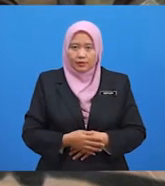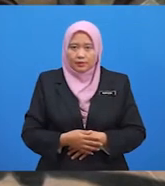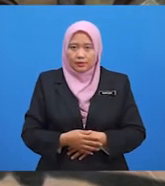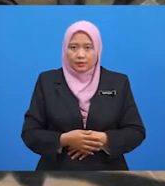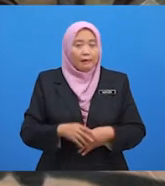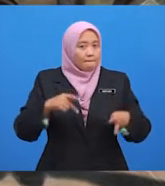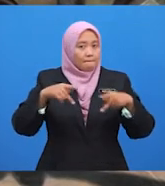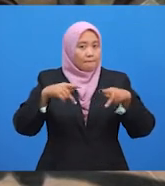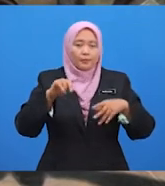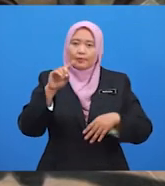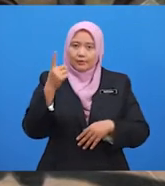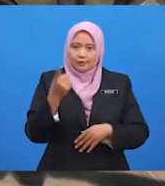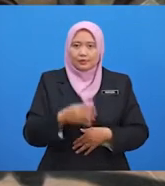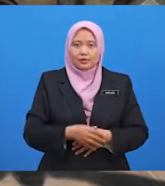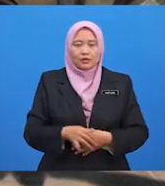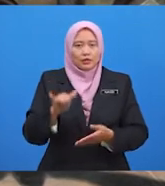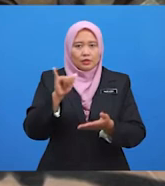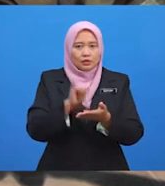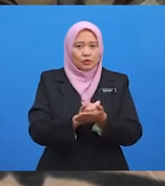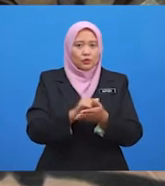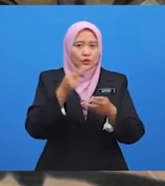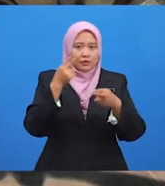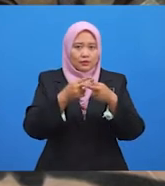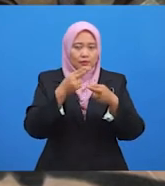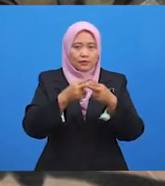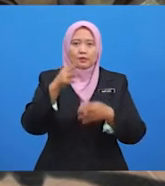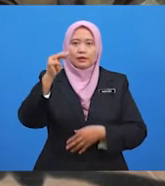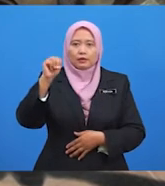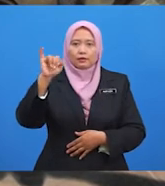Plastik sajakan, inilah yang dikenali sebagai